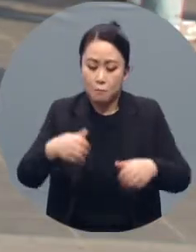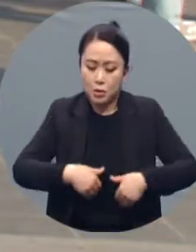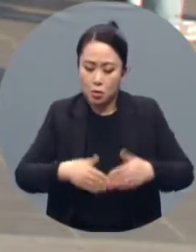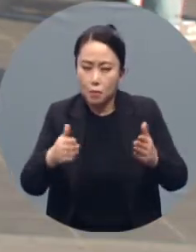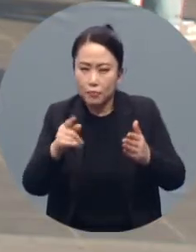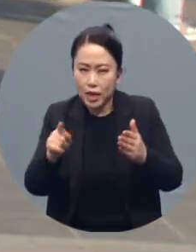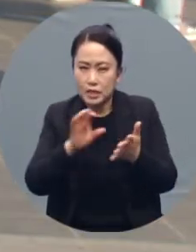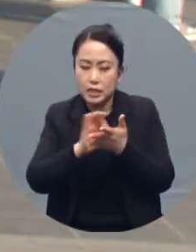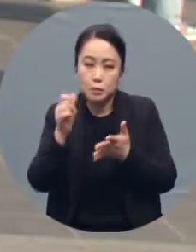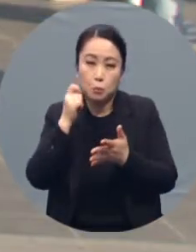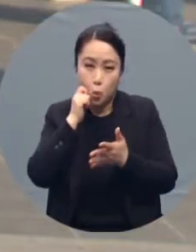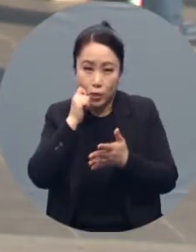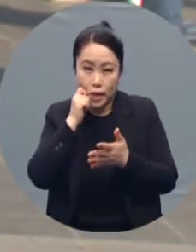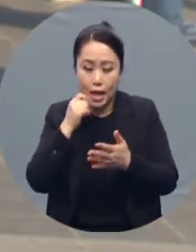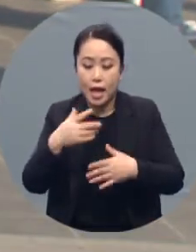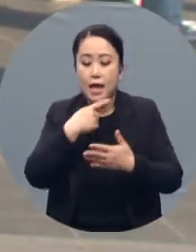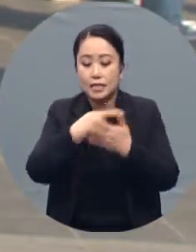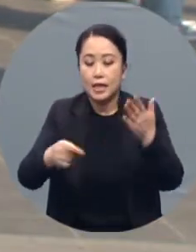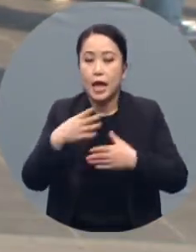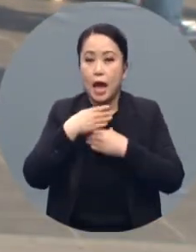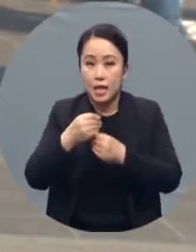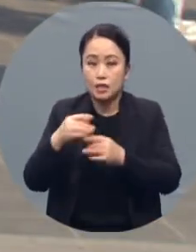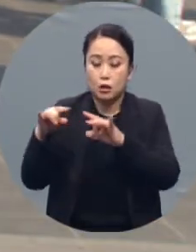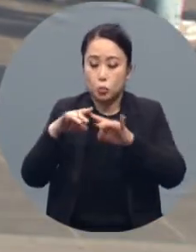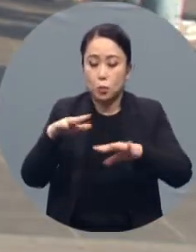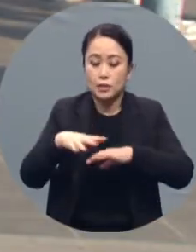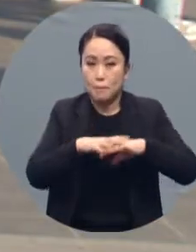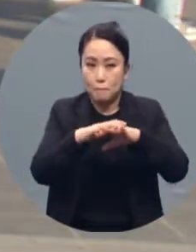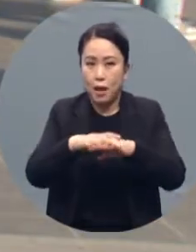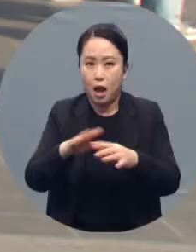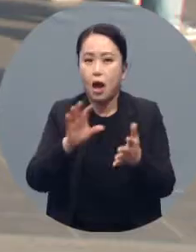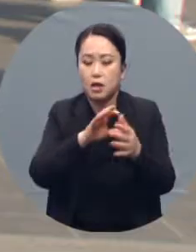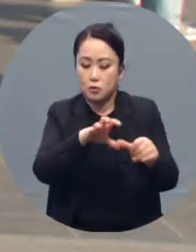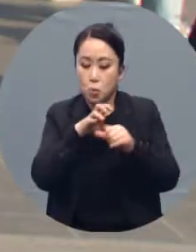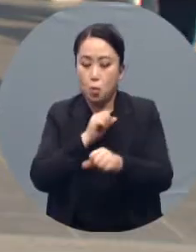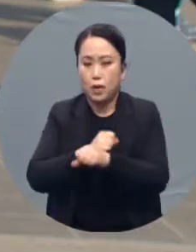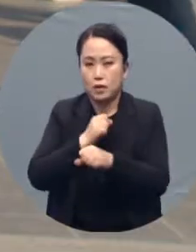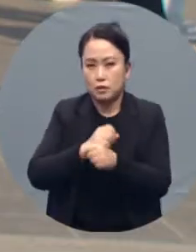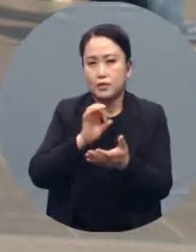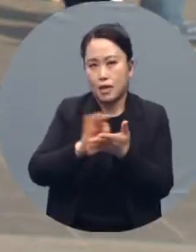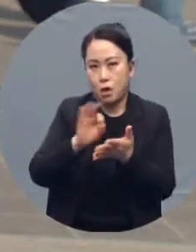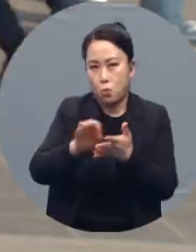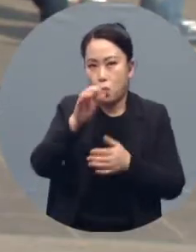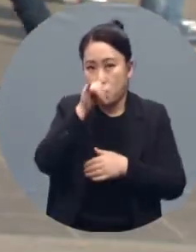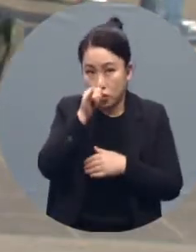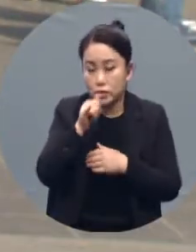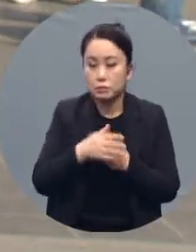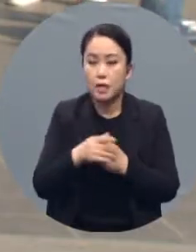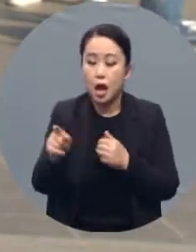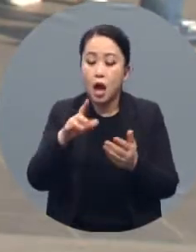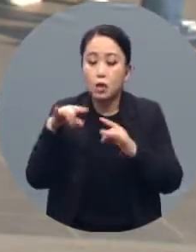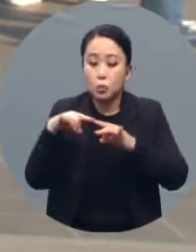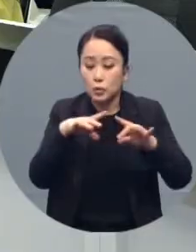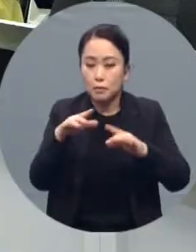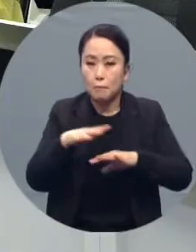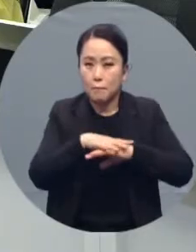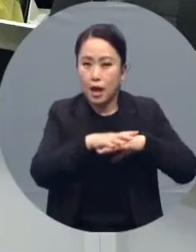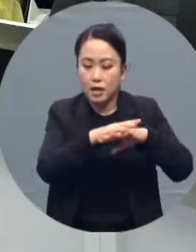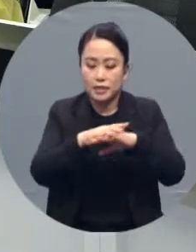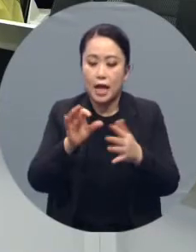있었던 재난안전통신망을 활용해 진행됐습니다. 지자체와 경찰, 소방 등 통신망을 사용하는 기관들이 대거